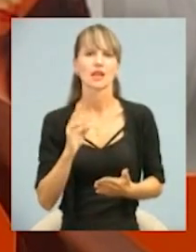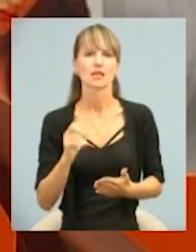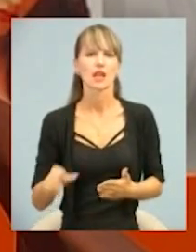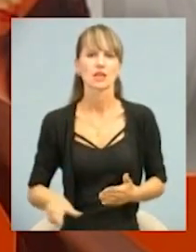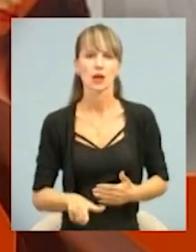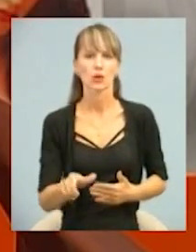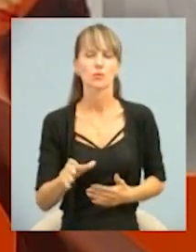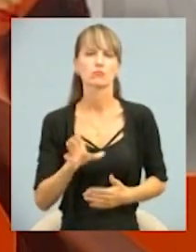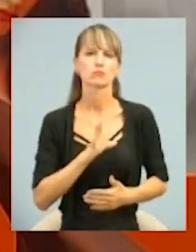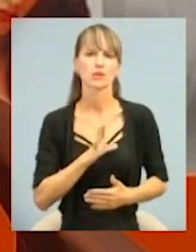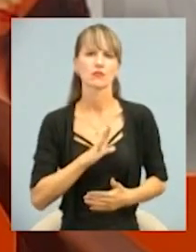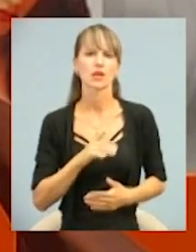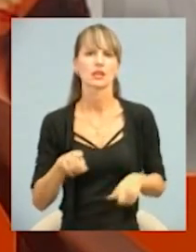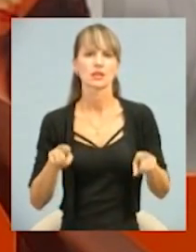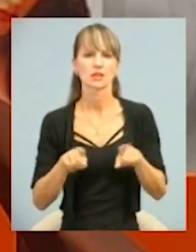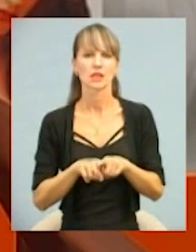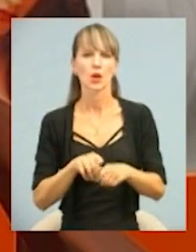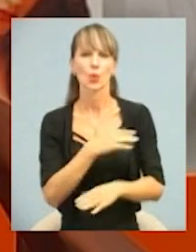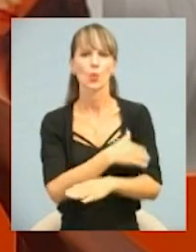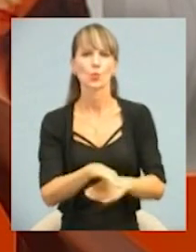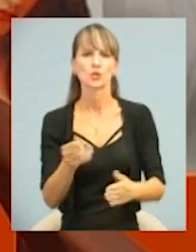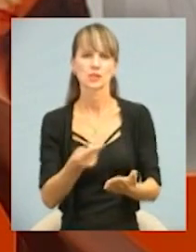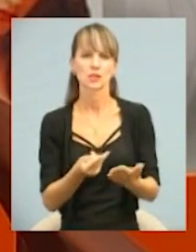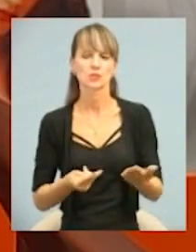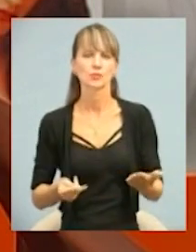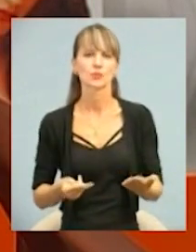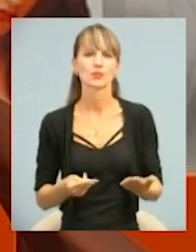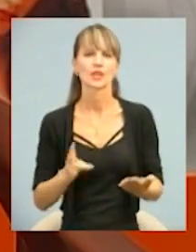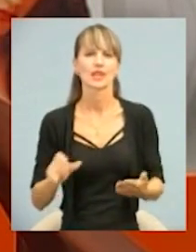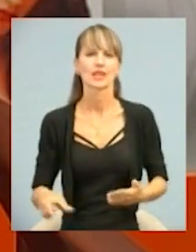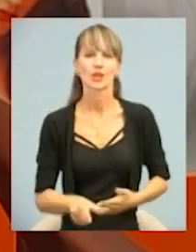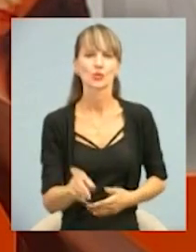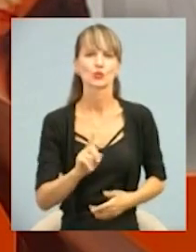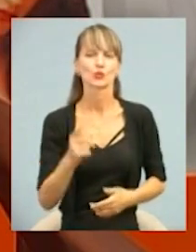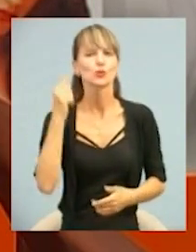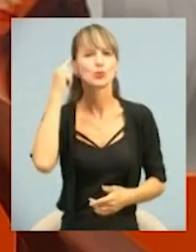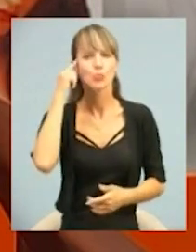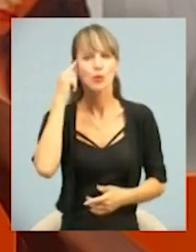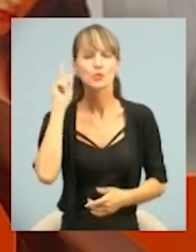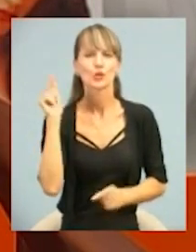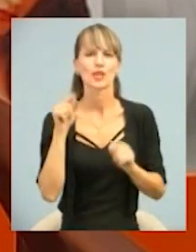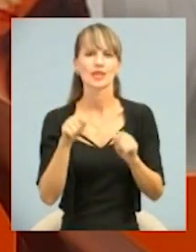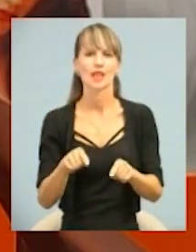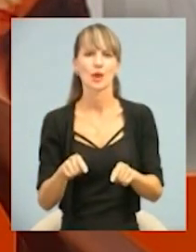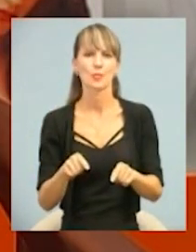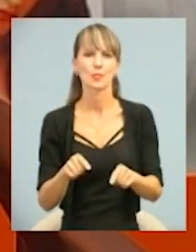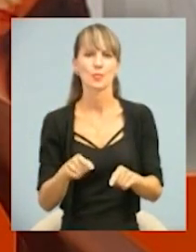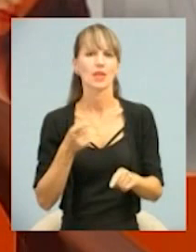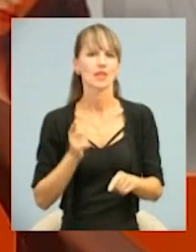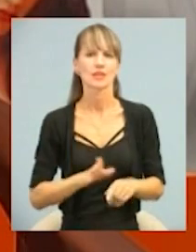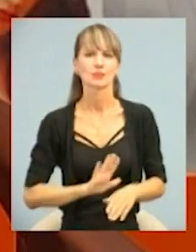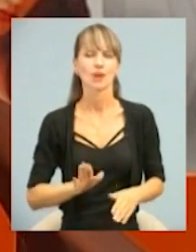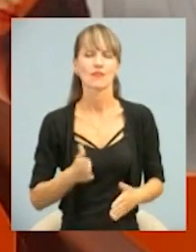дорогах. Бувають ті такі стріт-арти на дорогах, що кажуться, що там не